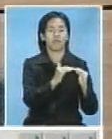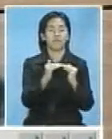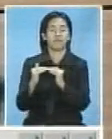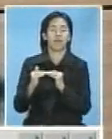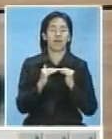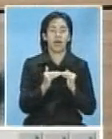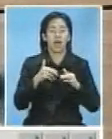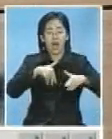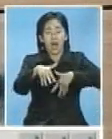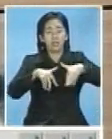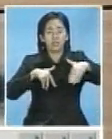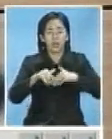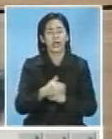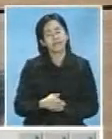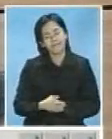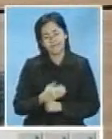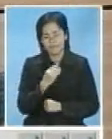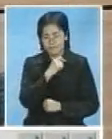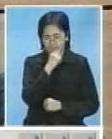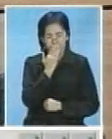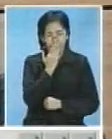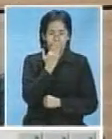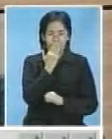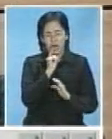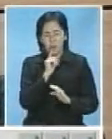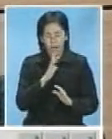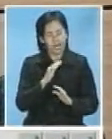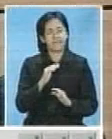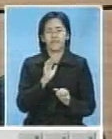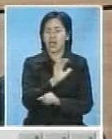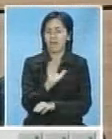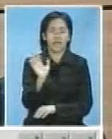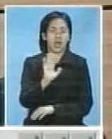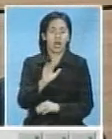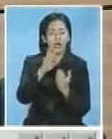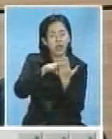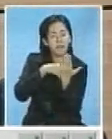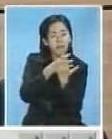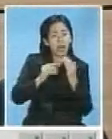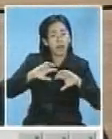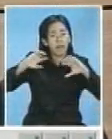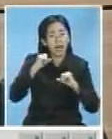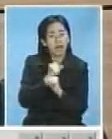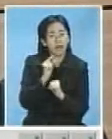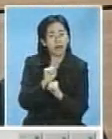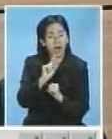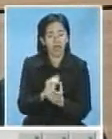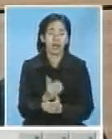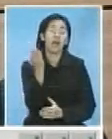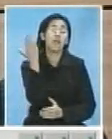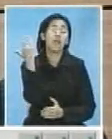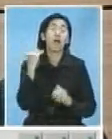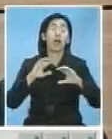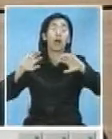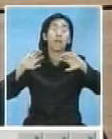ใช่ให้ประชาชนจำยอมหรือปิดปากเขารัฐบาลวางแผนอย่างไรนะคะเดิมคนอื่นเป็นรัฐบาล